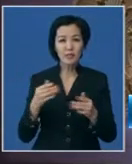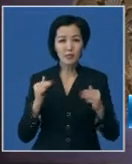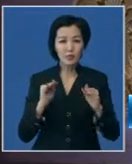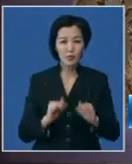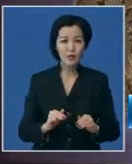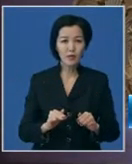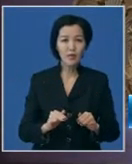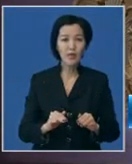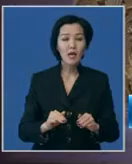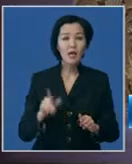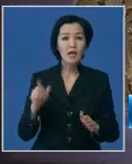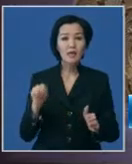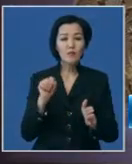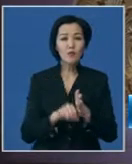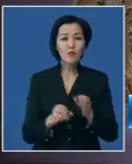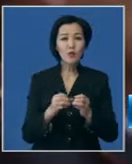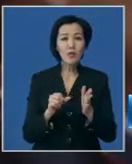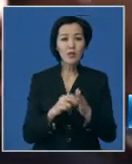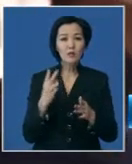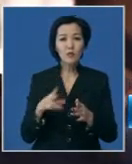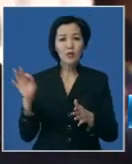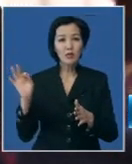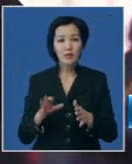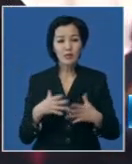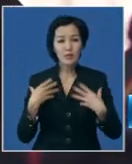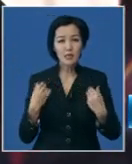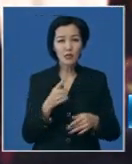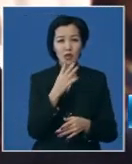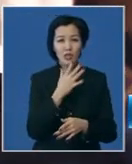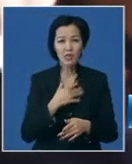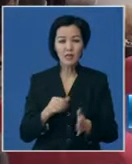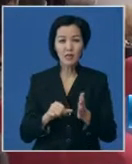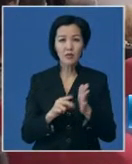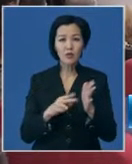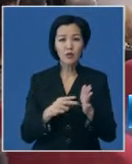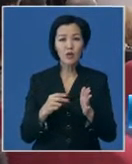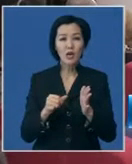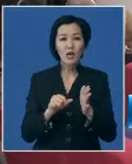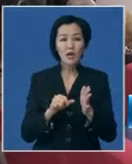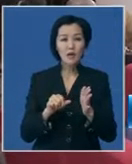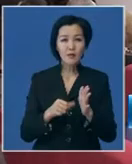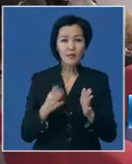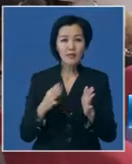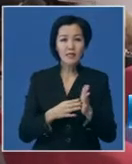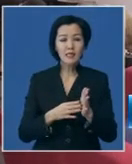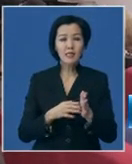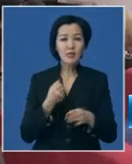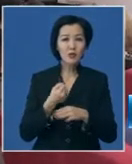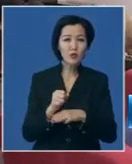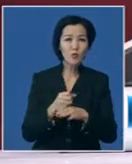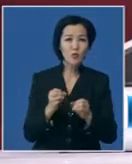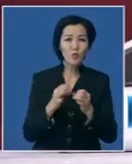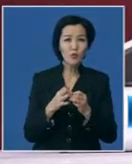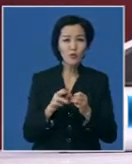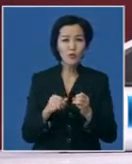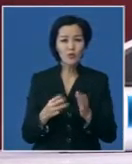өлтіру 16.2%-ға, денсаулыққа ауыр жарақат келтіру 6.8%-ға, зорла 13.8%, қарақшылық